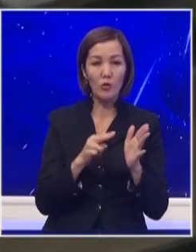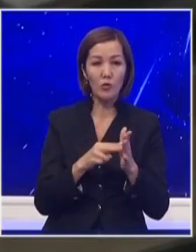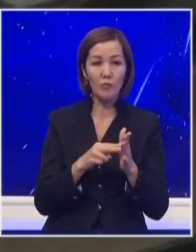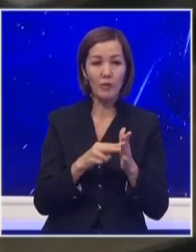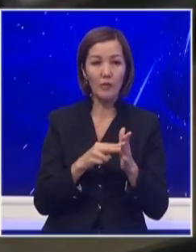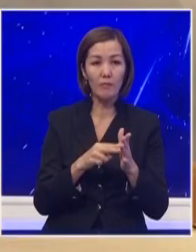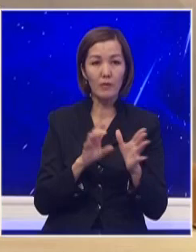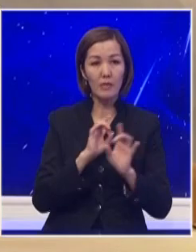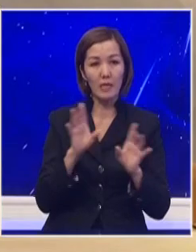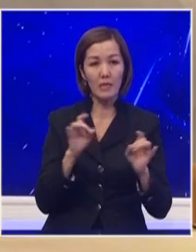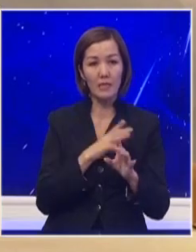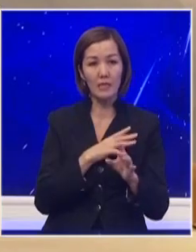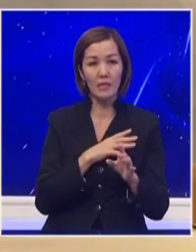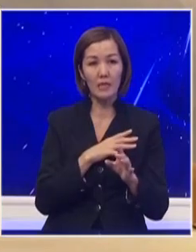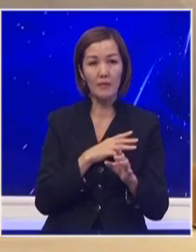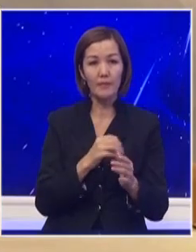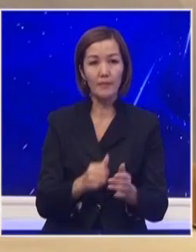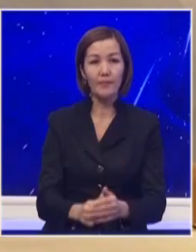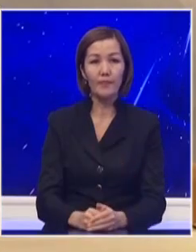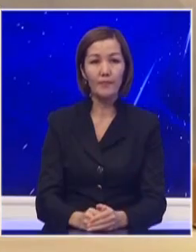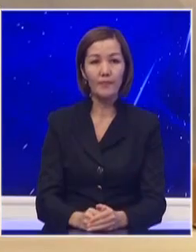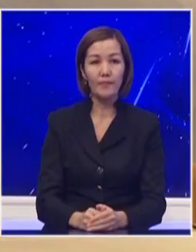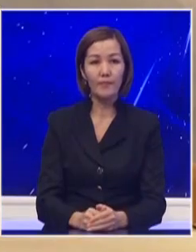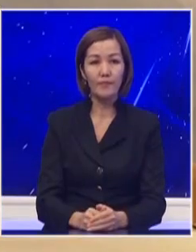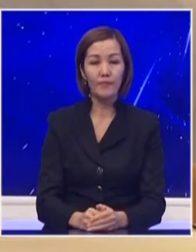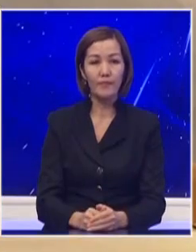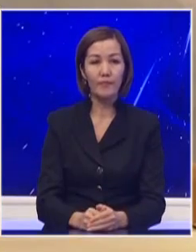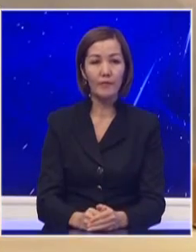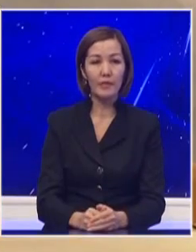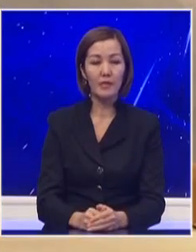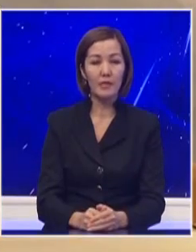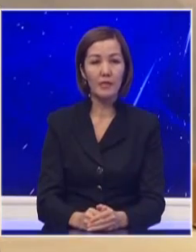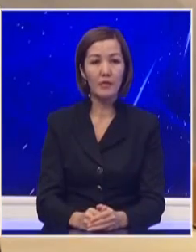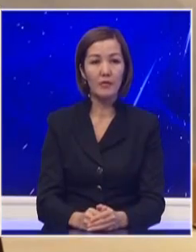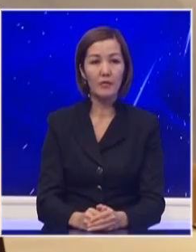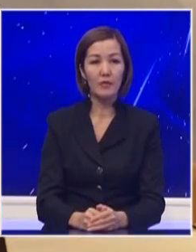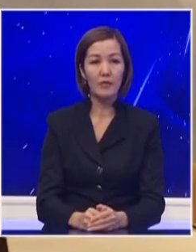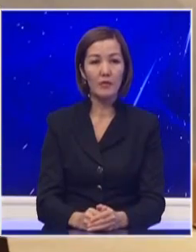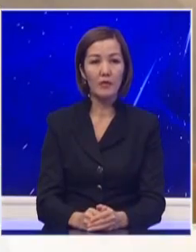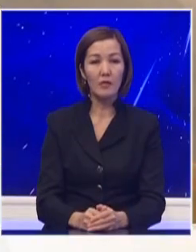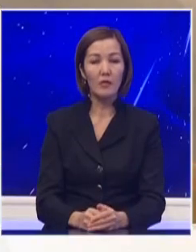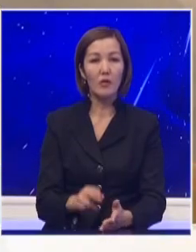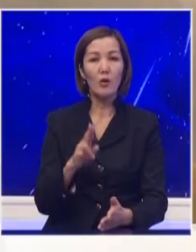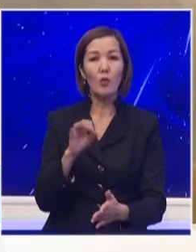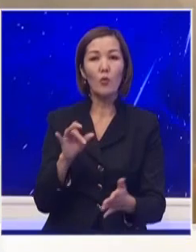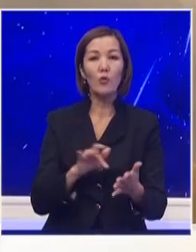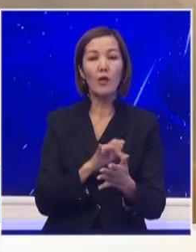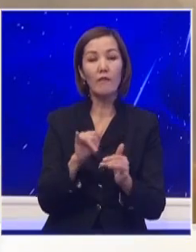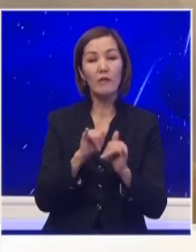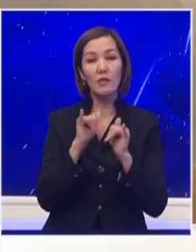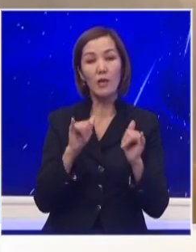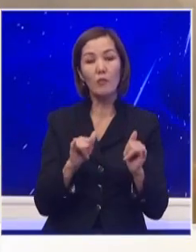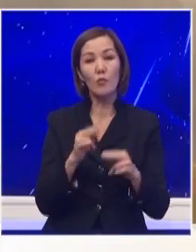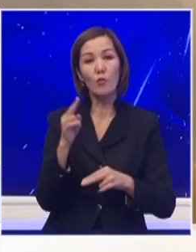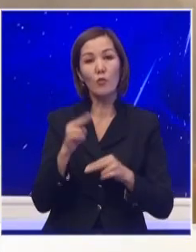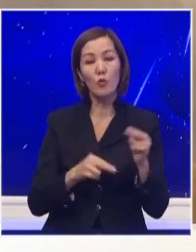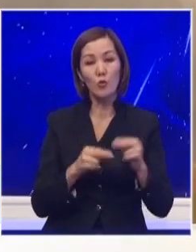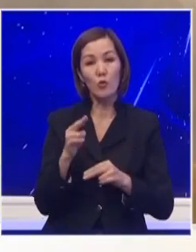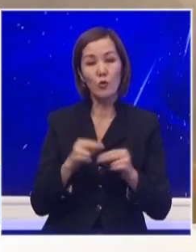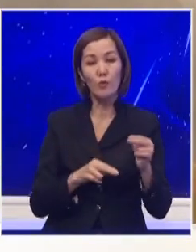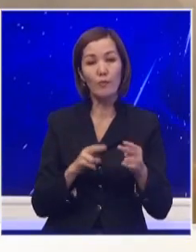көптеген коммерциялық және мемлекеттік нысандардың деректерін сақтау үшін деректер орталығын құру керектігін айтты. Во-первых, там